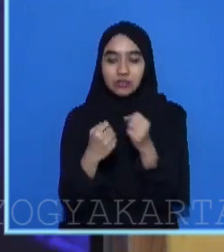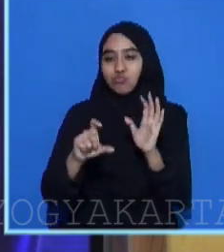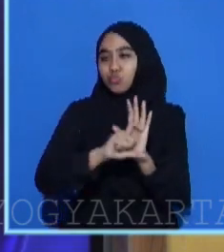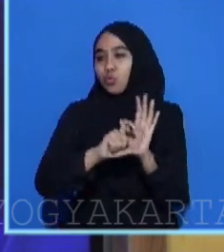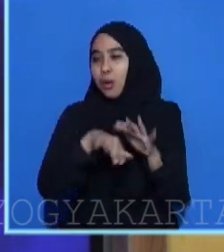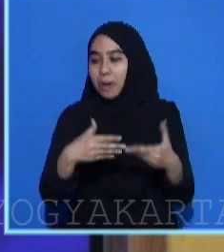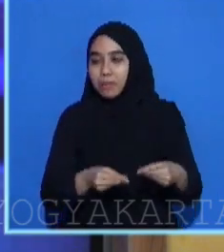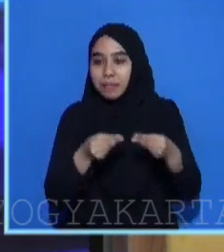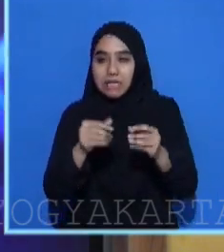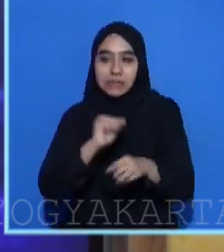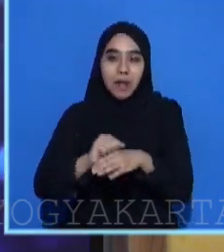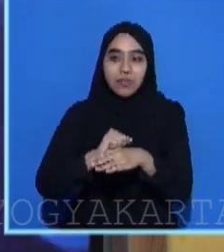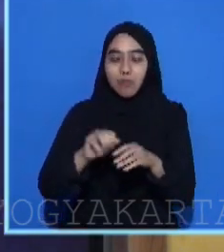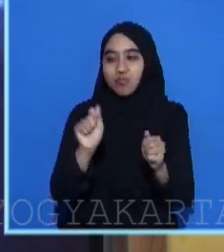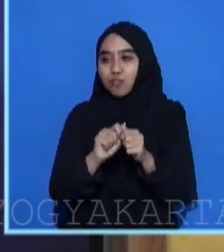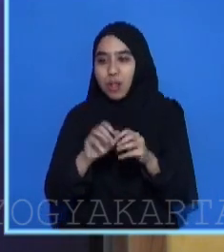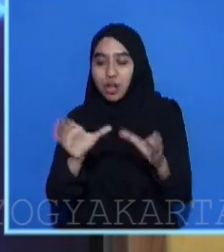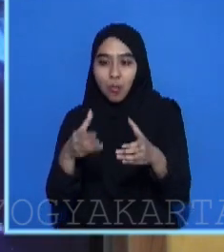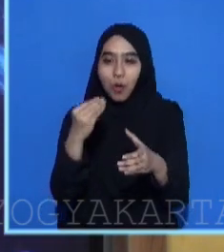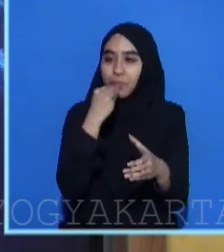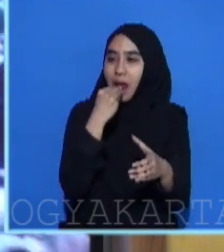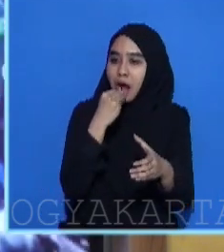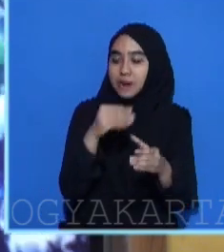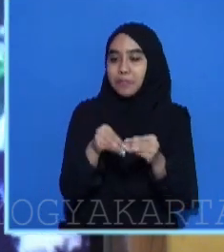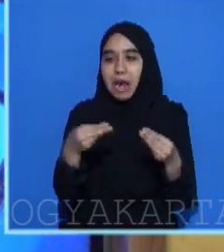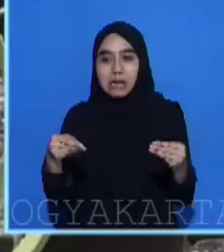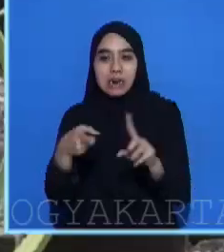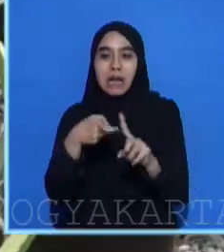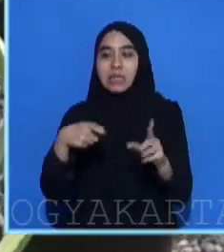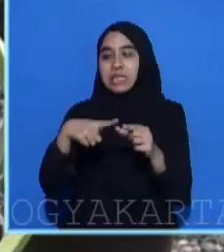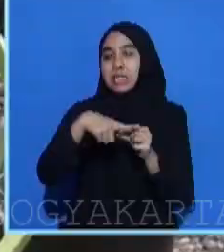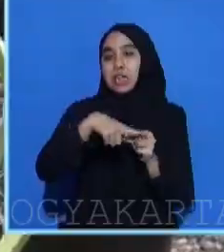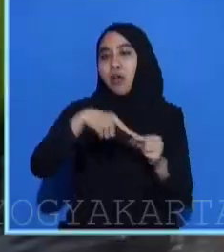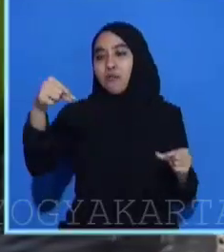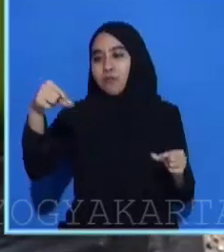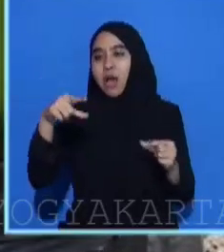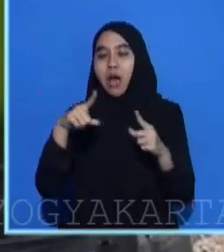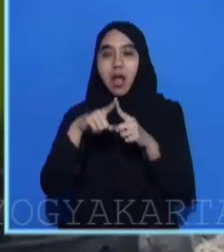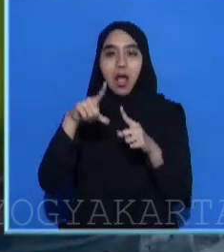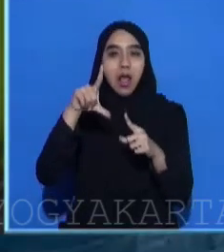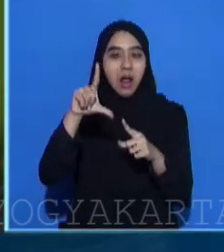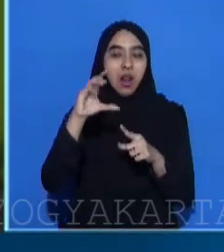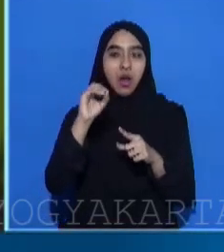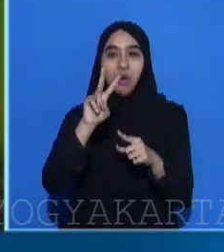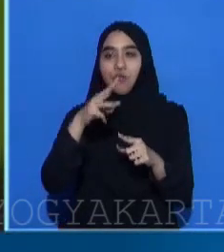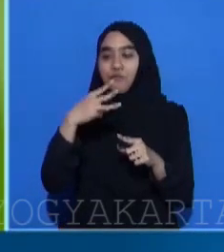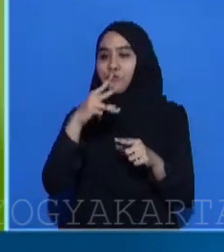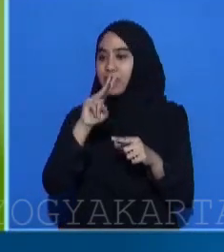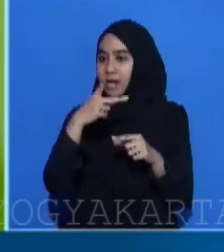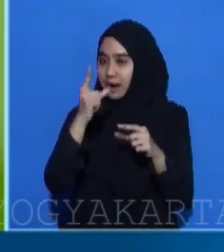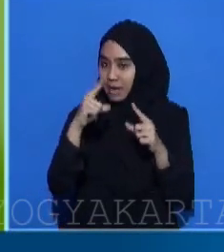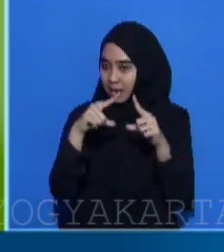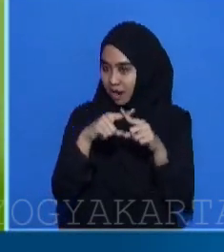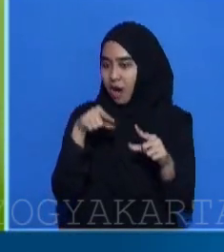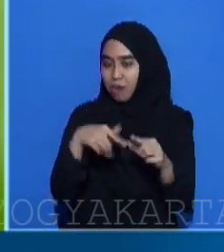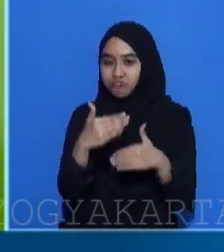pelatihan pembuatan produk kuliner berbahan baku aloe vera untuk terus mengembangkan usaha olahan aloe